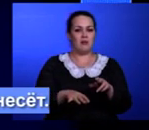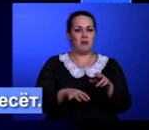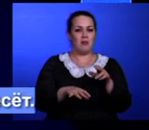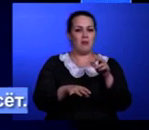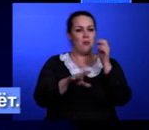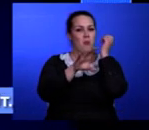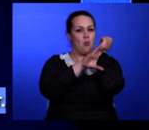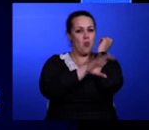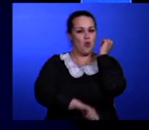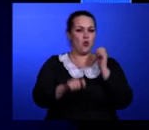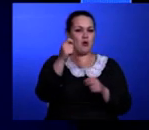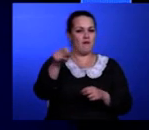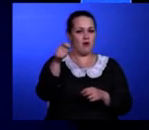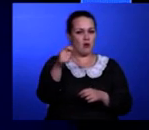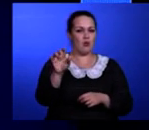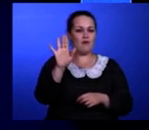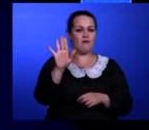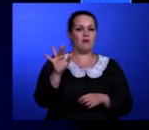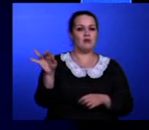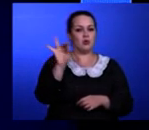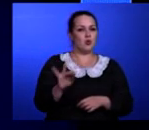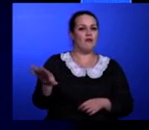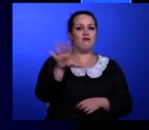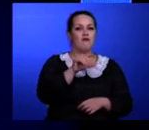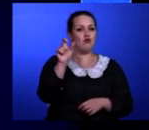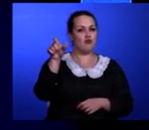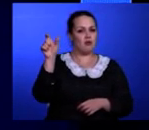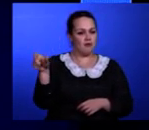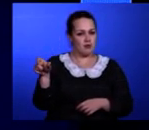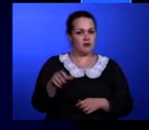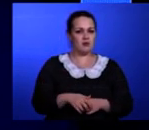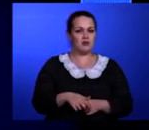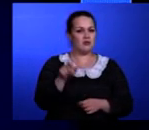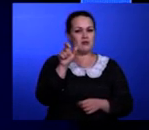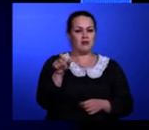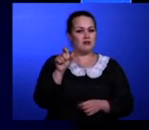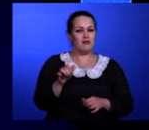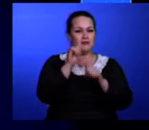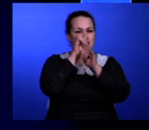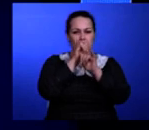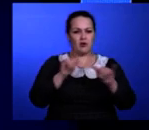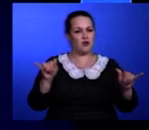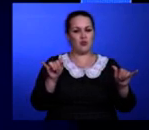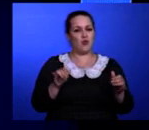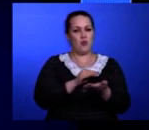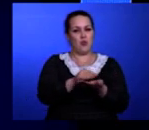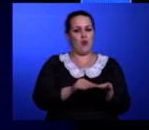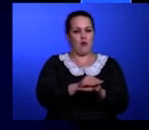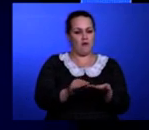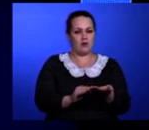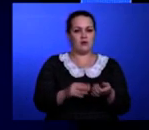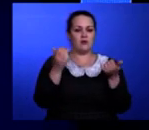человечества потому что человечество больше не выдержат сегодня наш